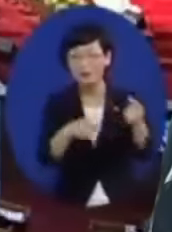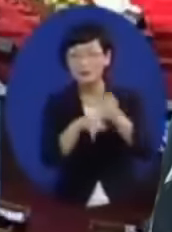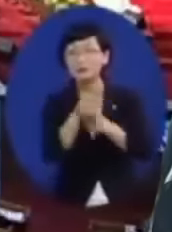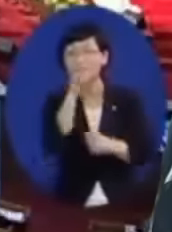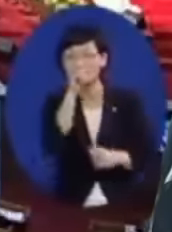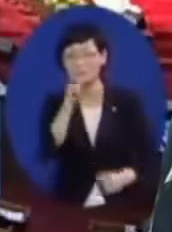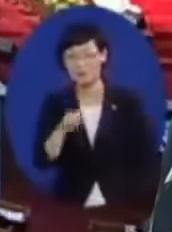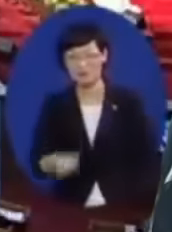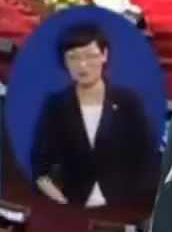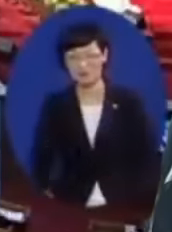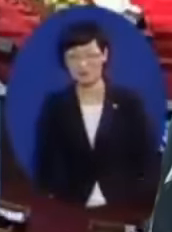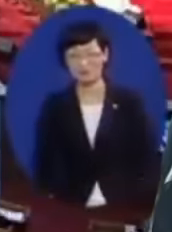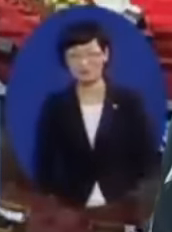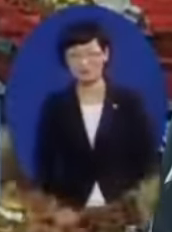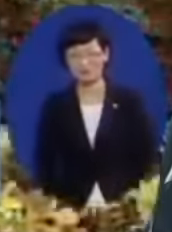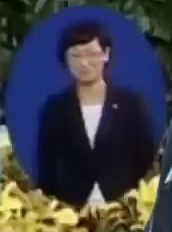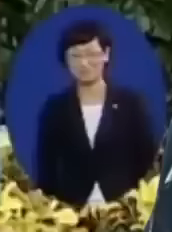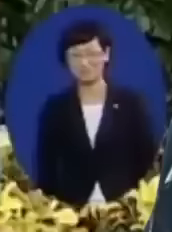것입니다.